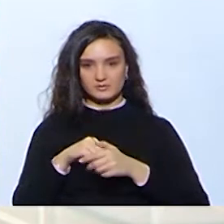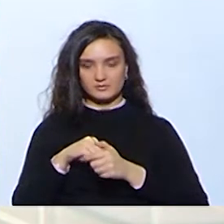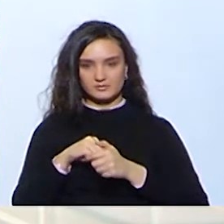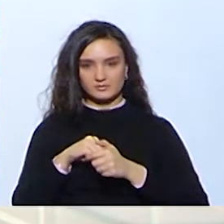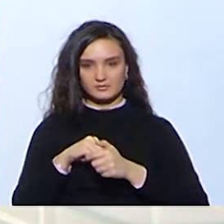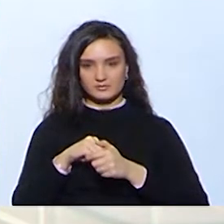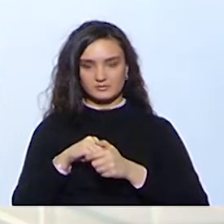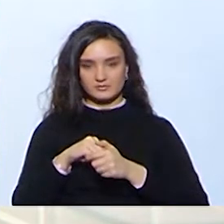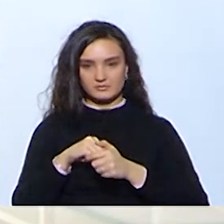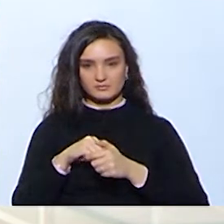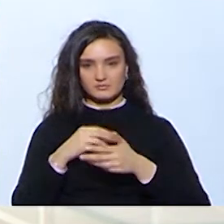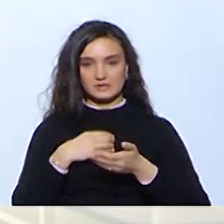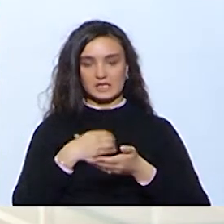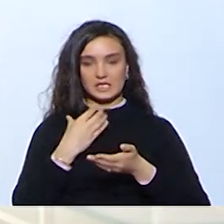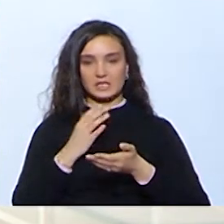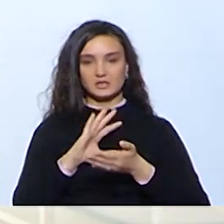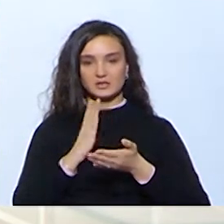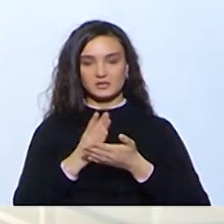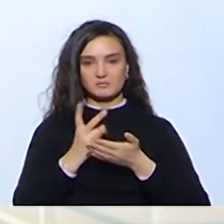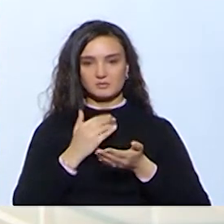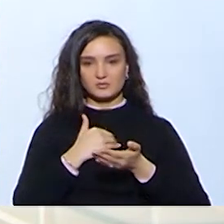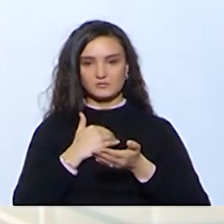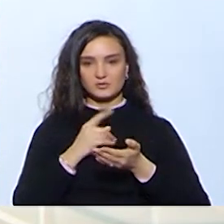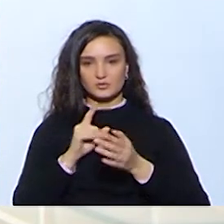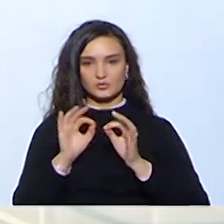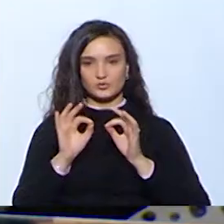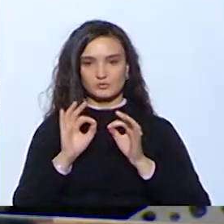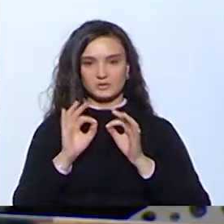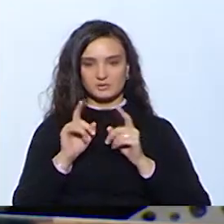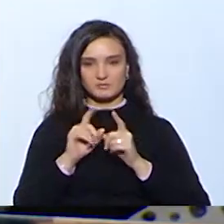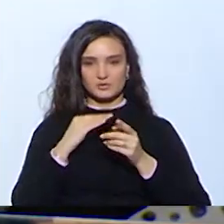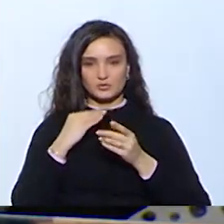ტრაგედია არ არის მაგრამ სასურველია რომ ზომიერად მაინც ხოცი მიიღოს